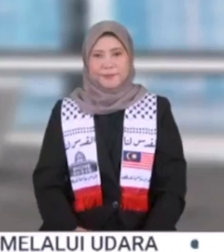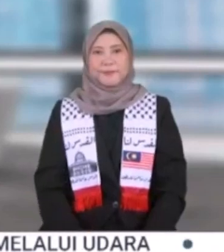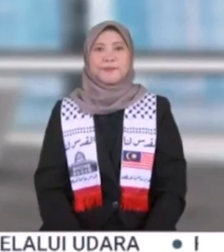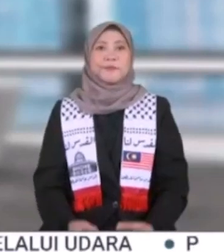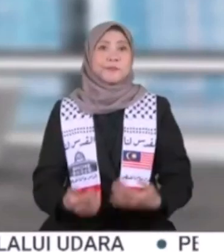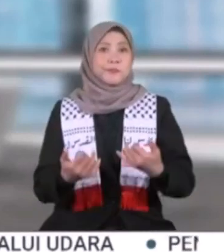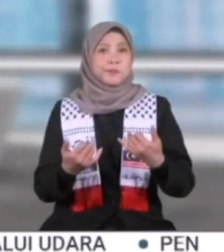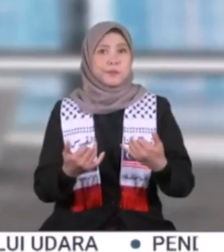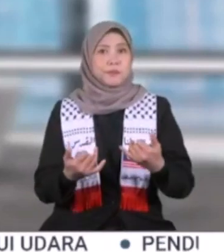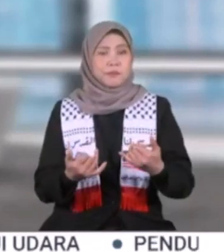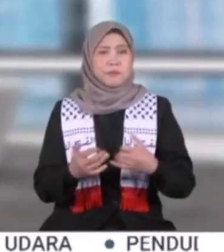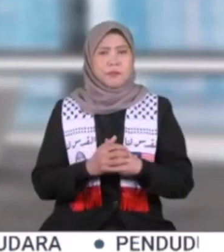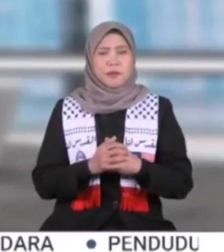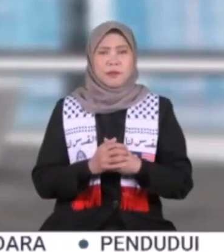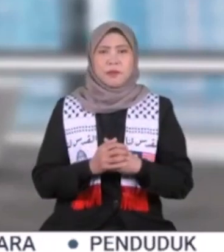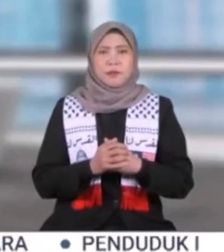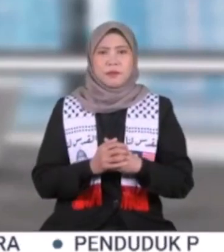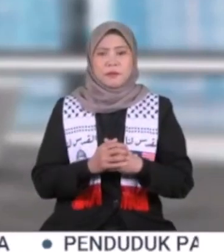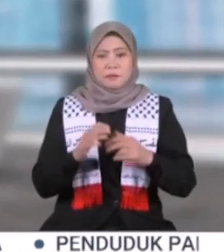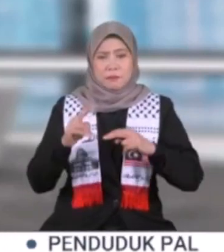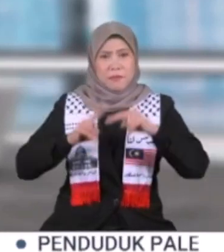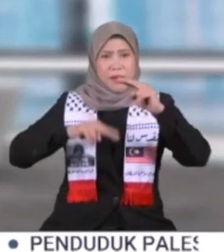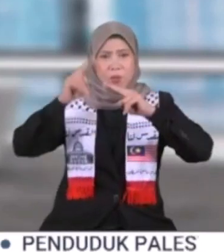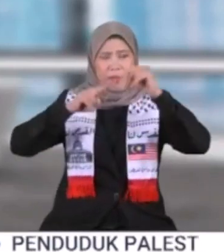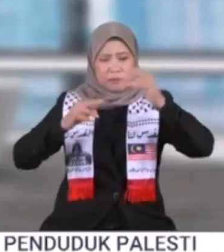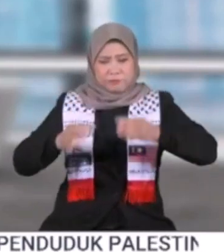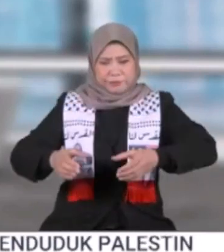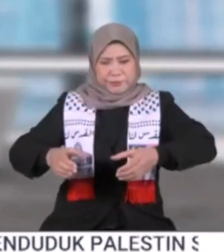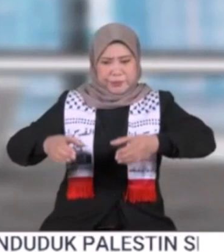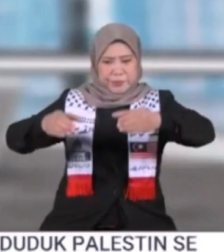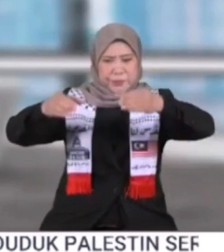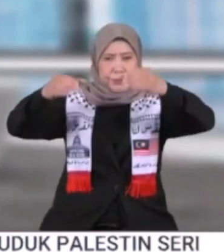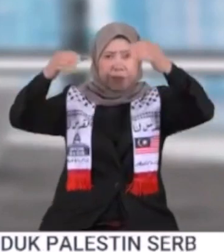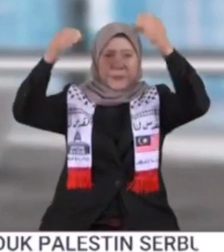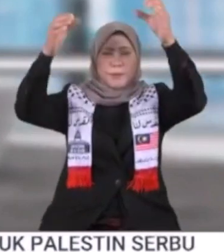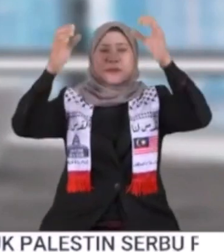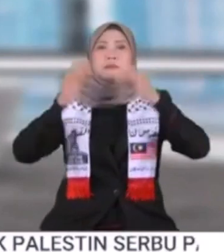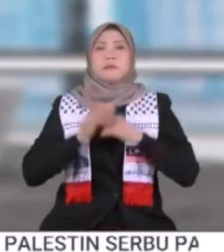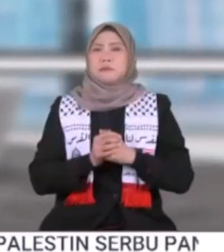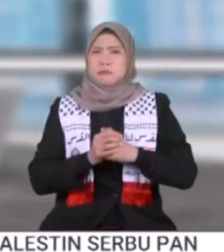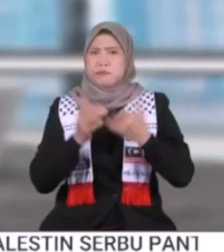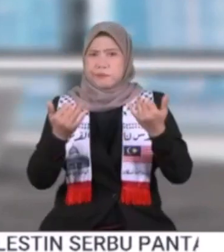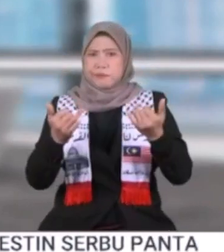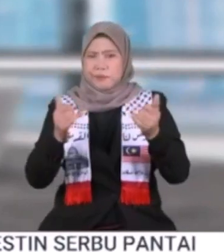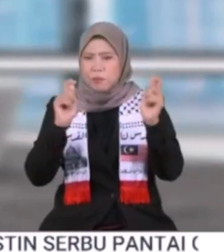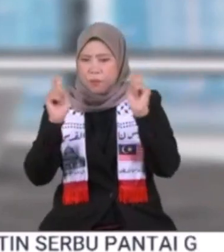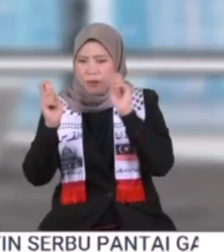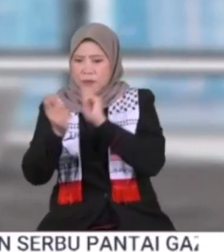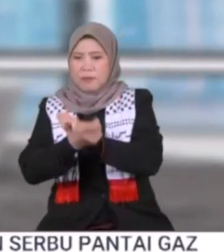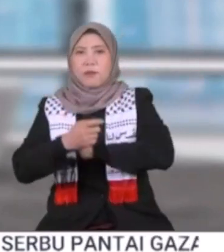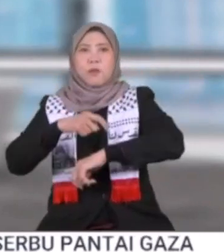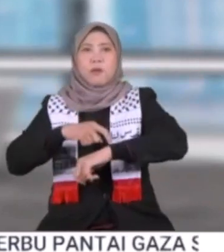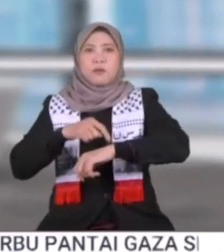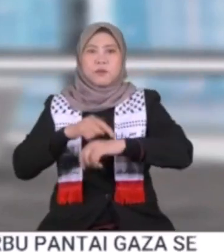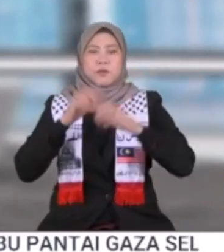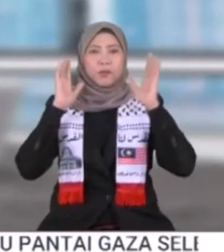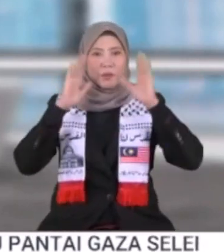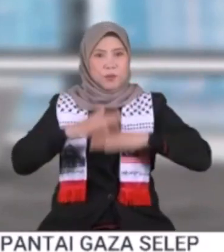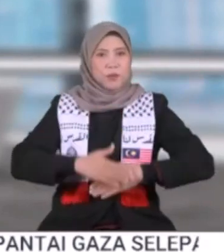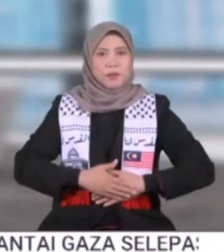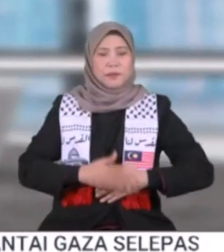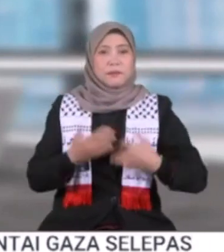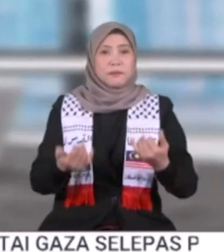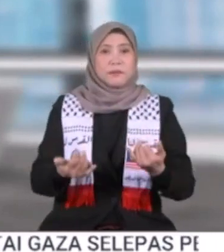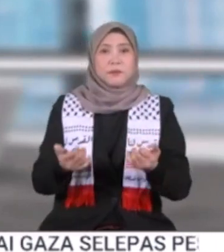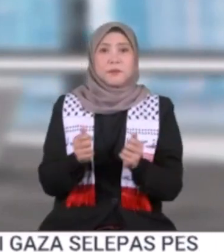Saudara, tahukah anda bahawa ketinggian sesebuah bangunan boleh mempengaruhi perubahan waktu solat walaupun berada di kawasan sama? Perinciannya kita